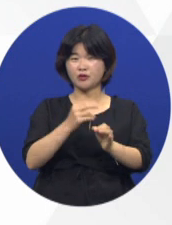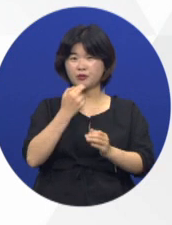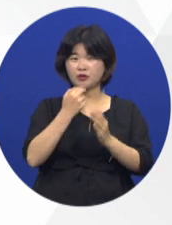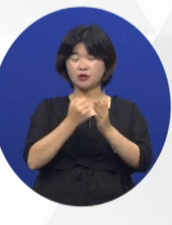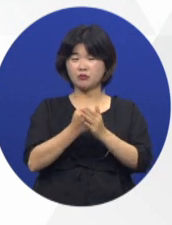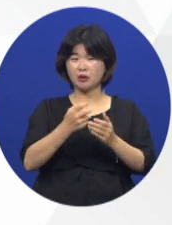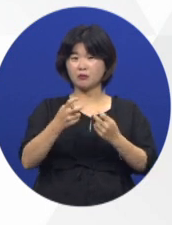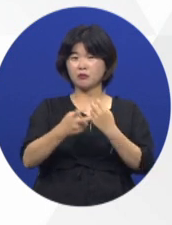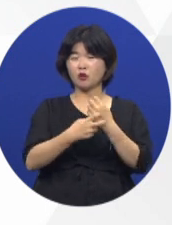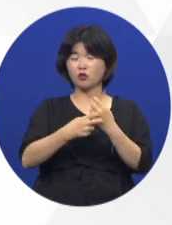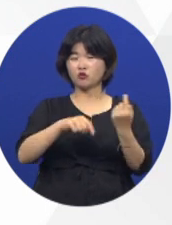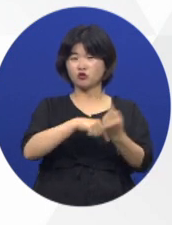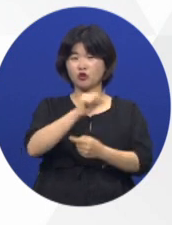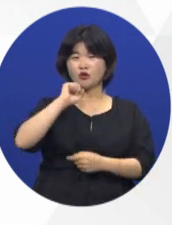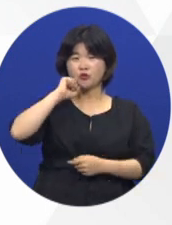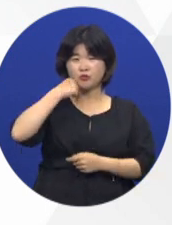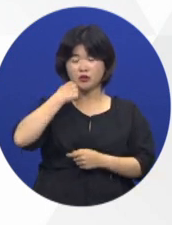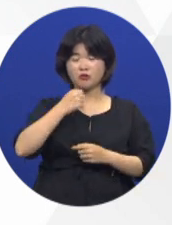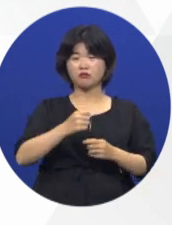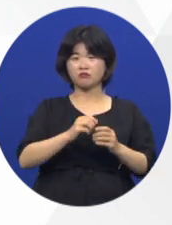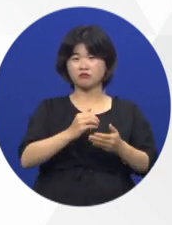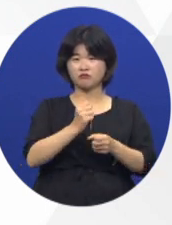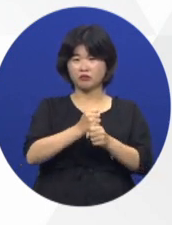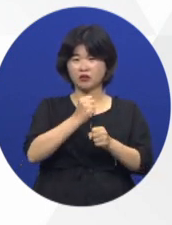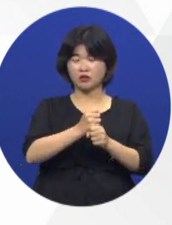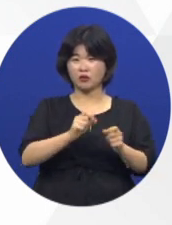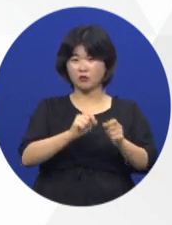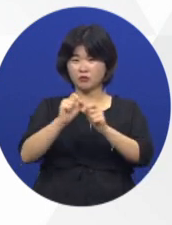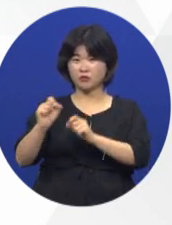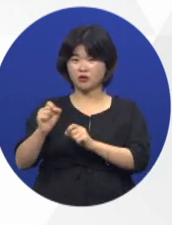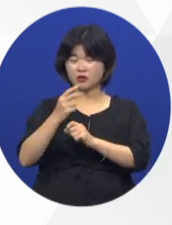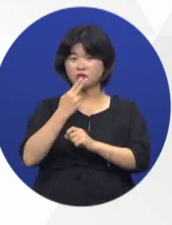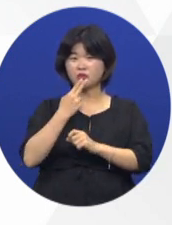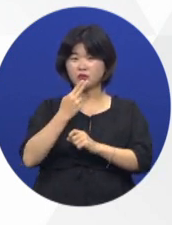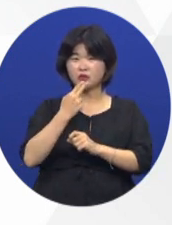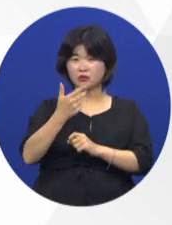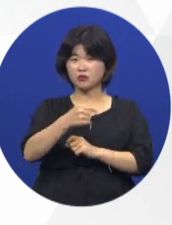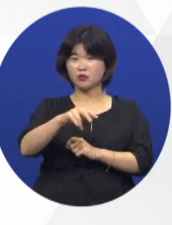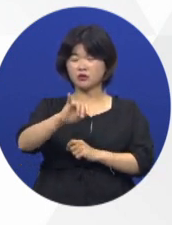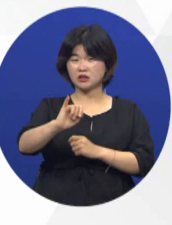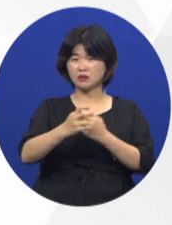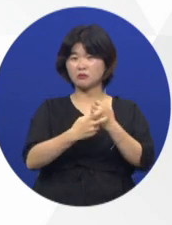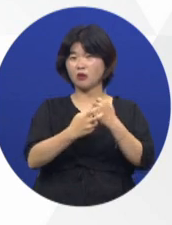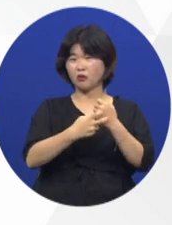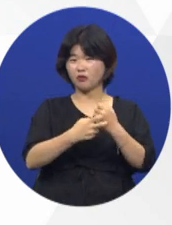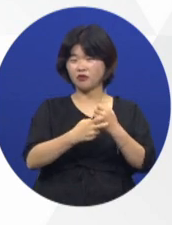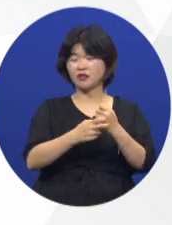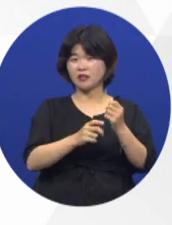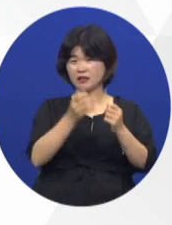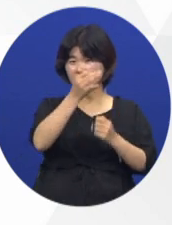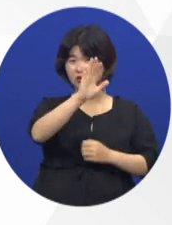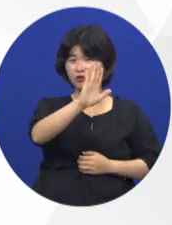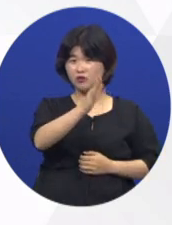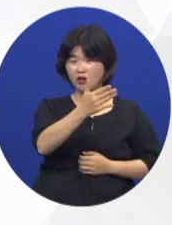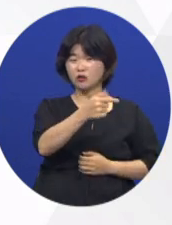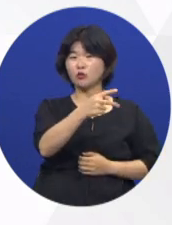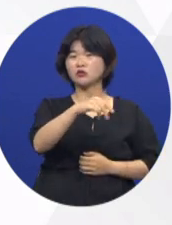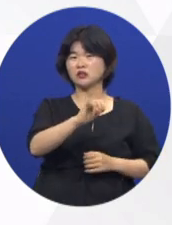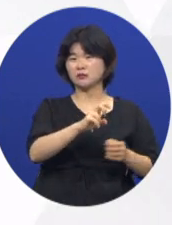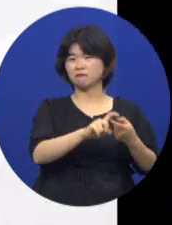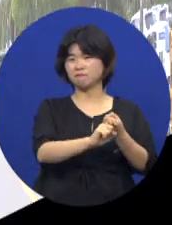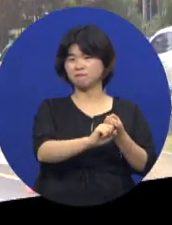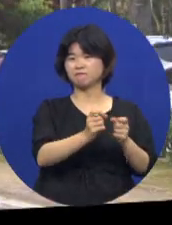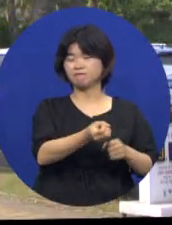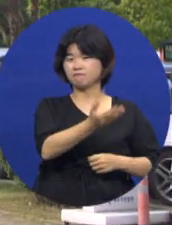병원 운영이 어려워 개설을 미룰 수밖에 없다는 녹지 측의 주장을 정당한 사유로 인정해 녹지 측의 손을 들어준 것으로